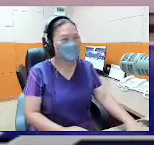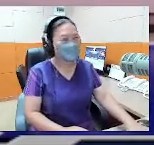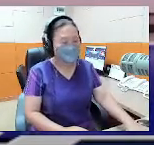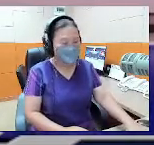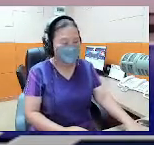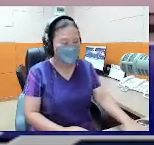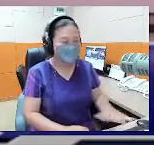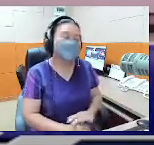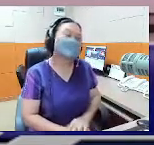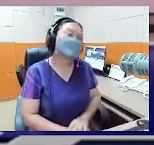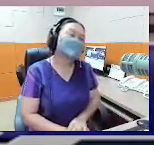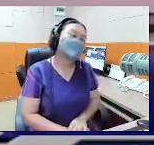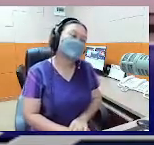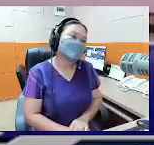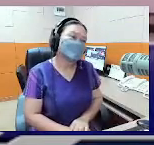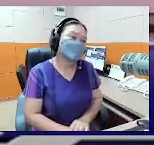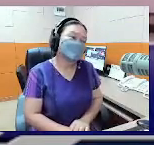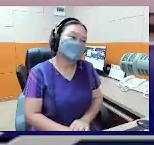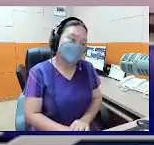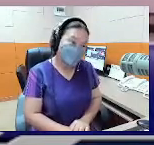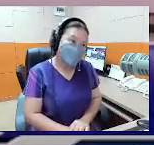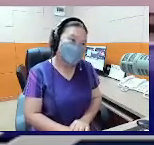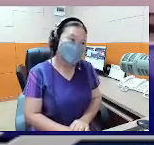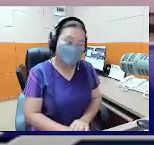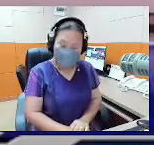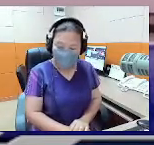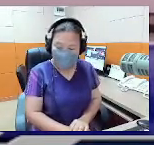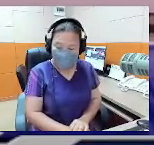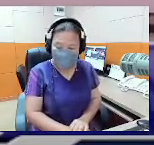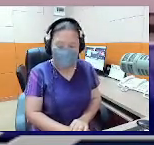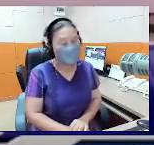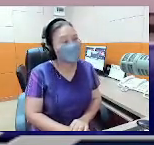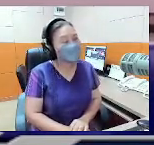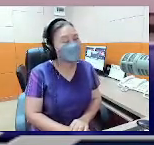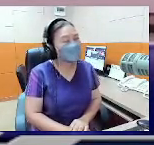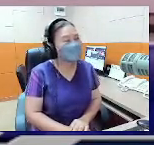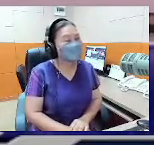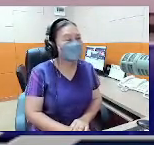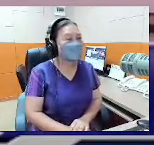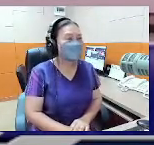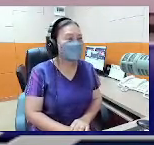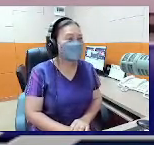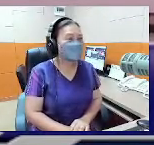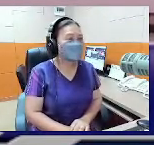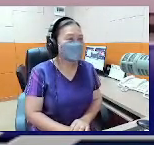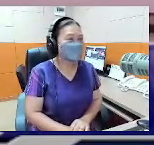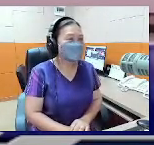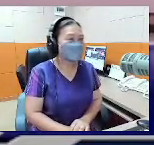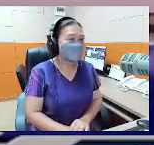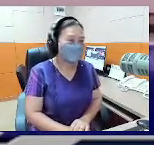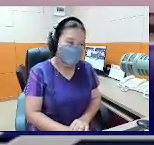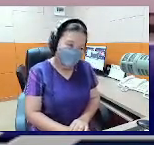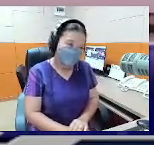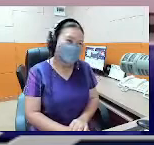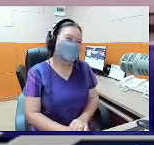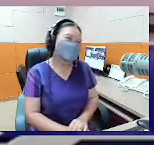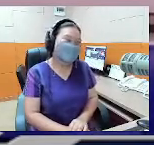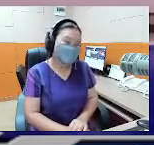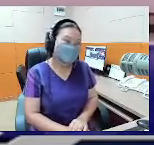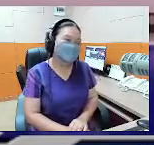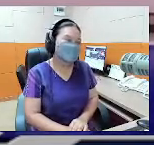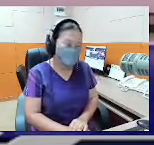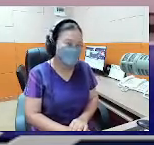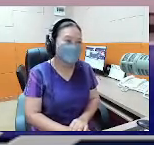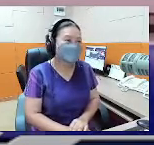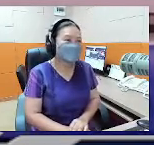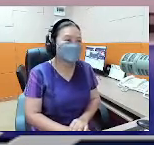แล้วก็ก่อนอื่นเนี่ยเหมือนจังหวัดตรังของเราเนี่ยค่ะด้วยบริบทในเรื่องของความนิยมในเรื่องของการศึกษาของ